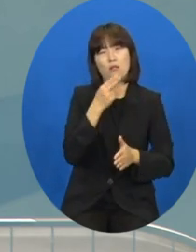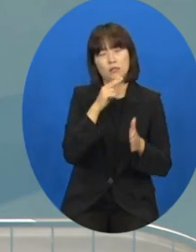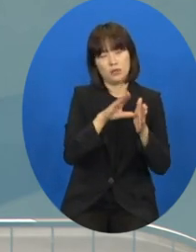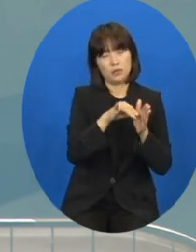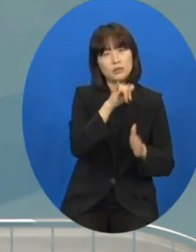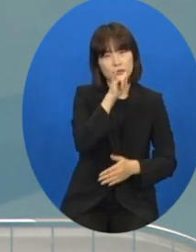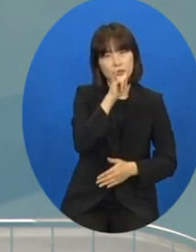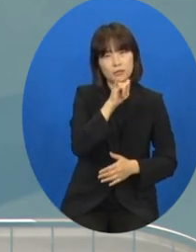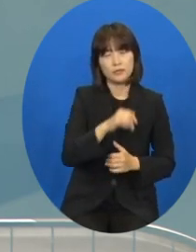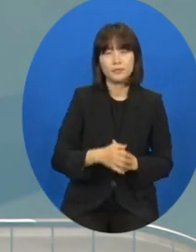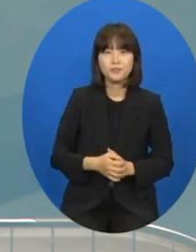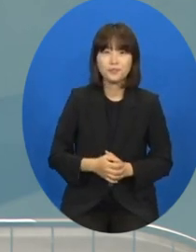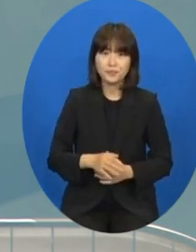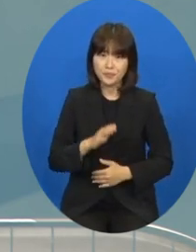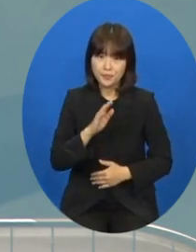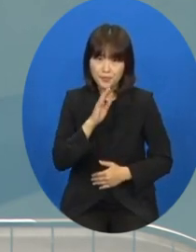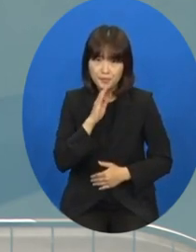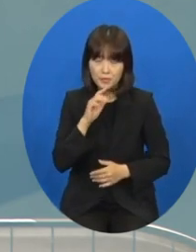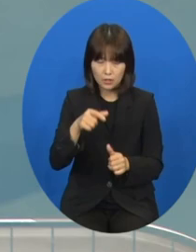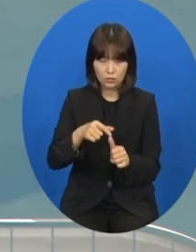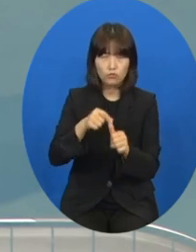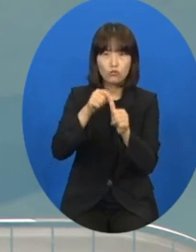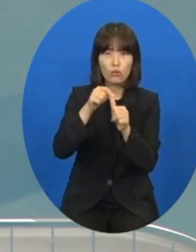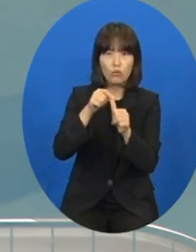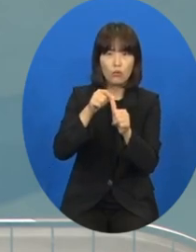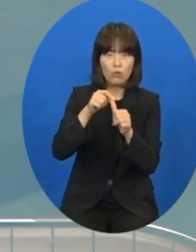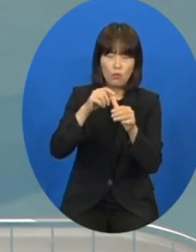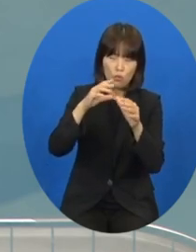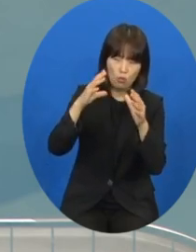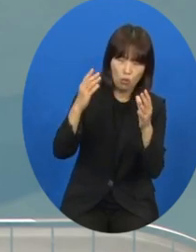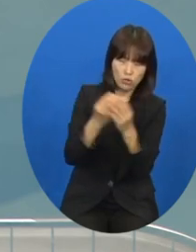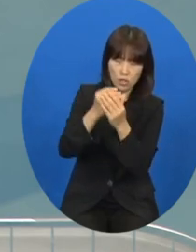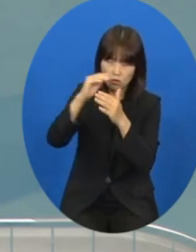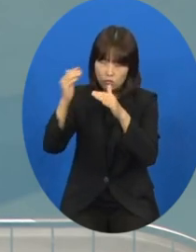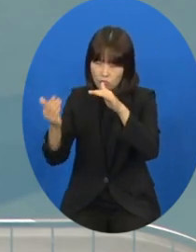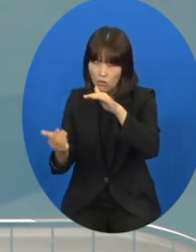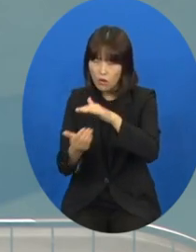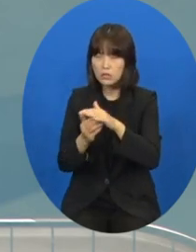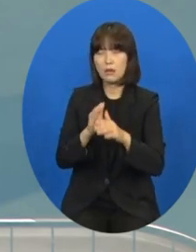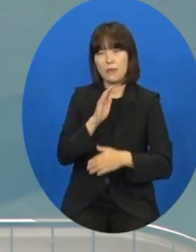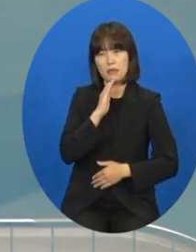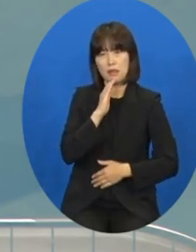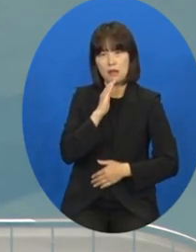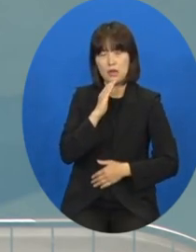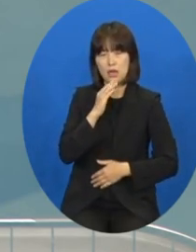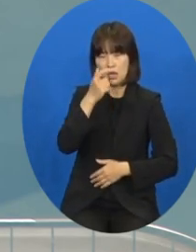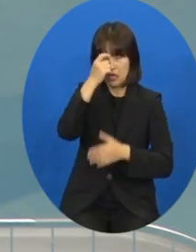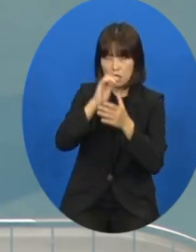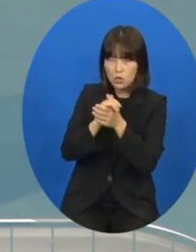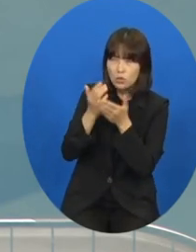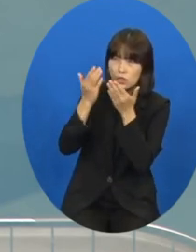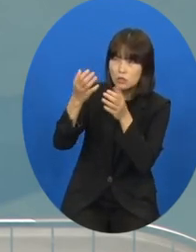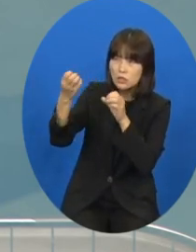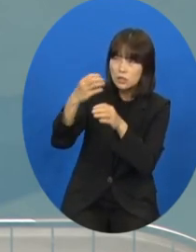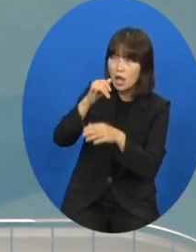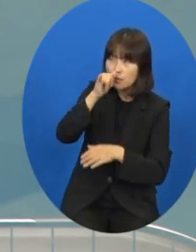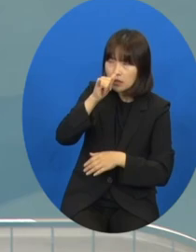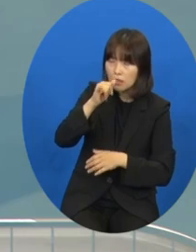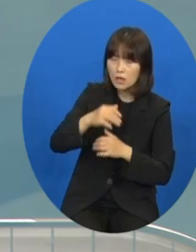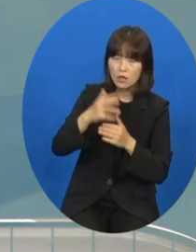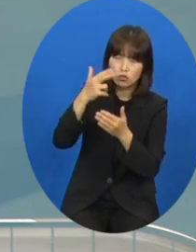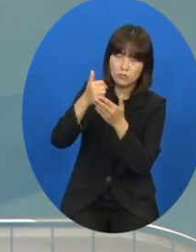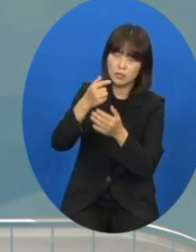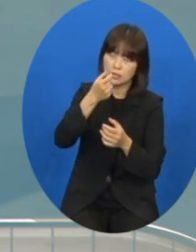있었어요. 진짜 구원은 온전하게 이루어질까? 기도는 응답받을까? 주님과 진짜